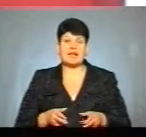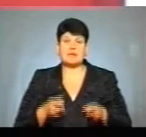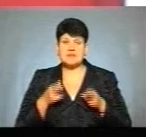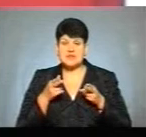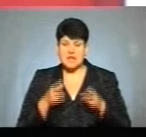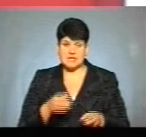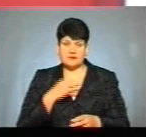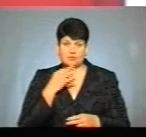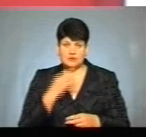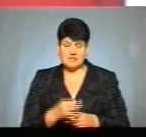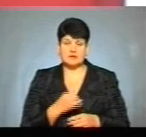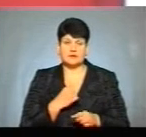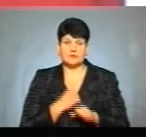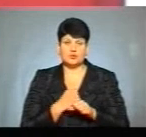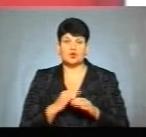домашнього насильства